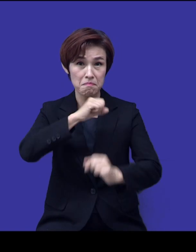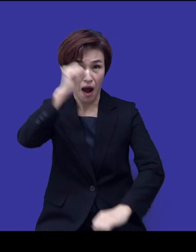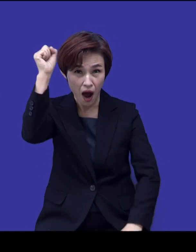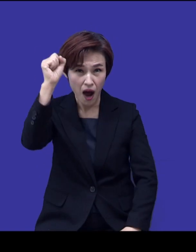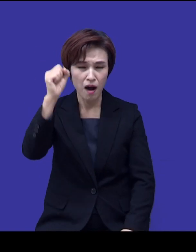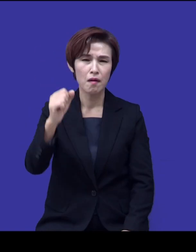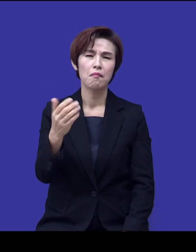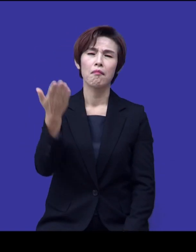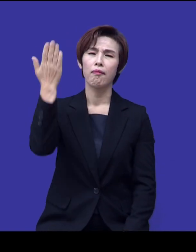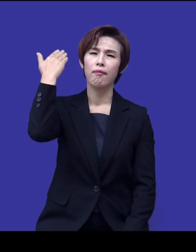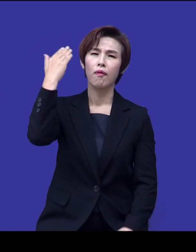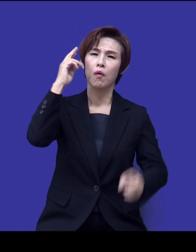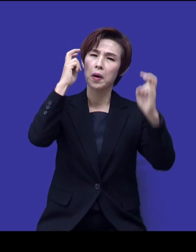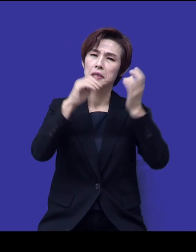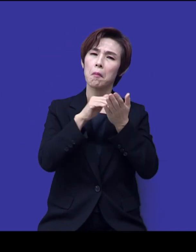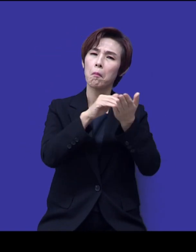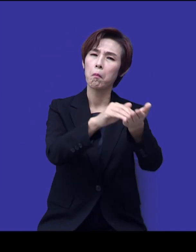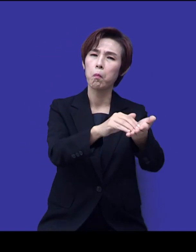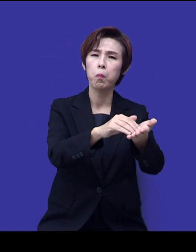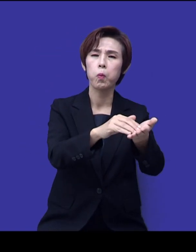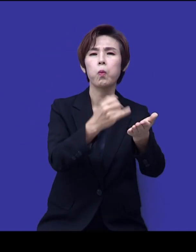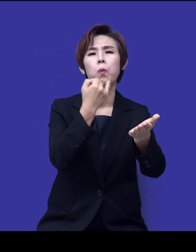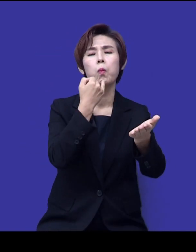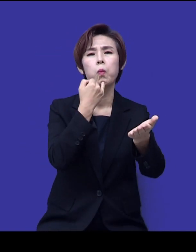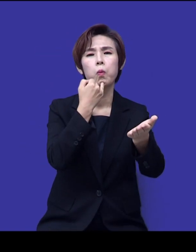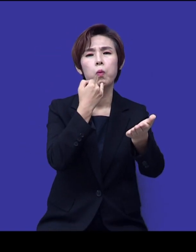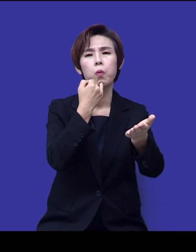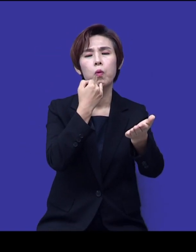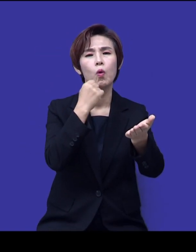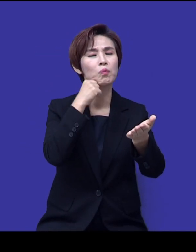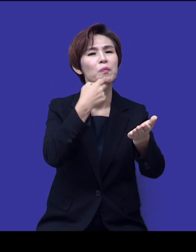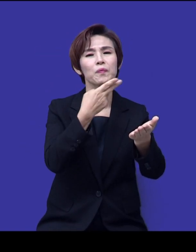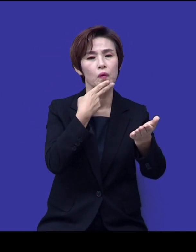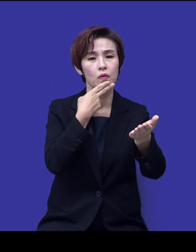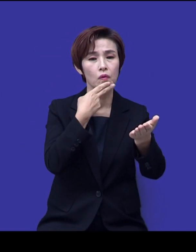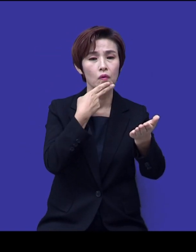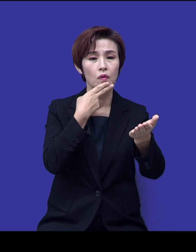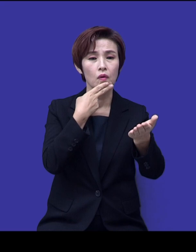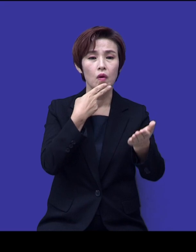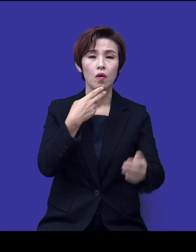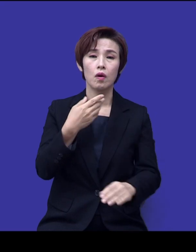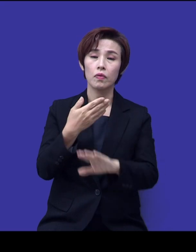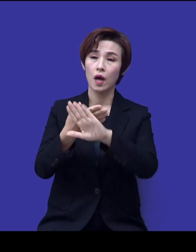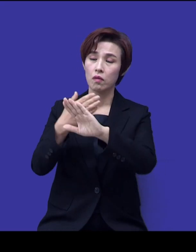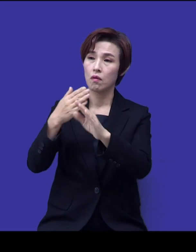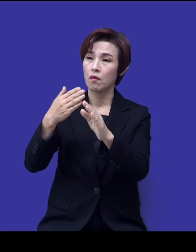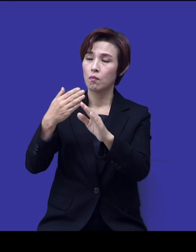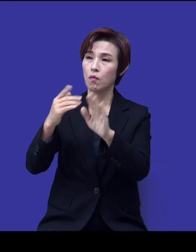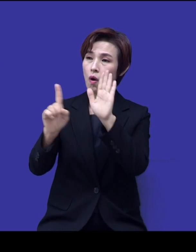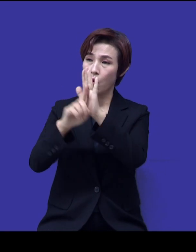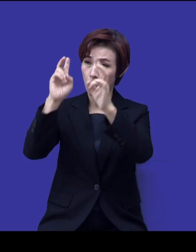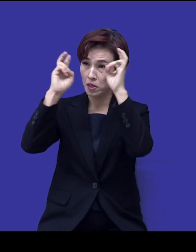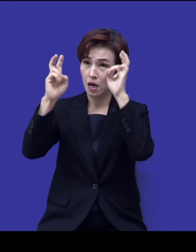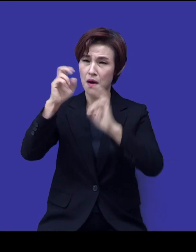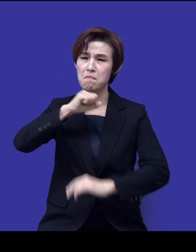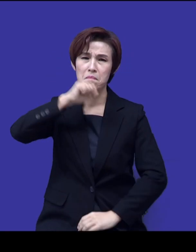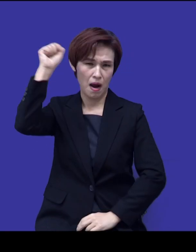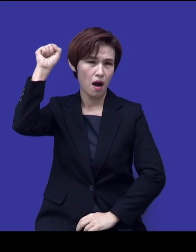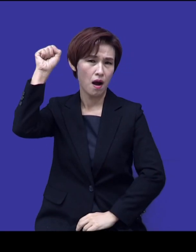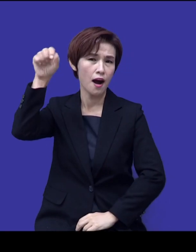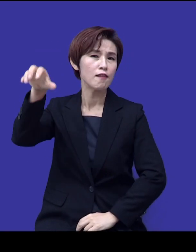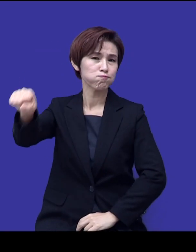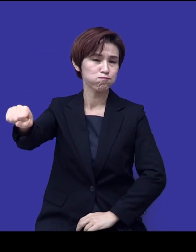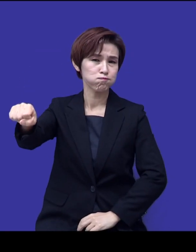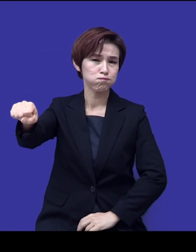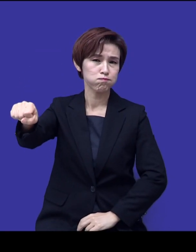어렵지 않았거든요. 지금처럼요. 네네. 그래서 이미 그 오리콤이나 광고에서 합격이 되었어요. 이게 어유